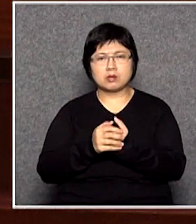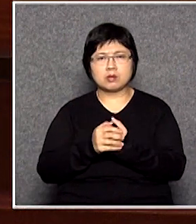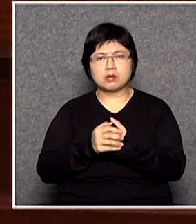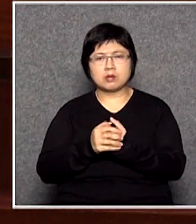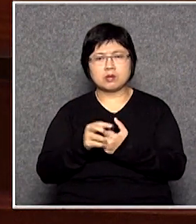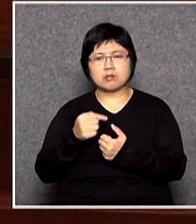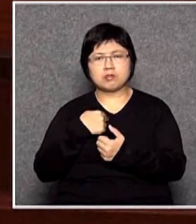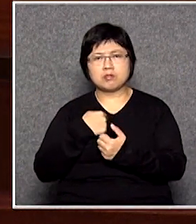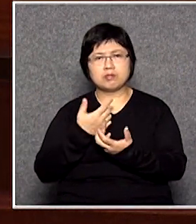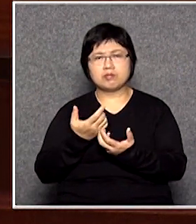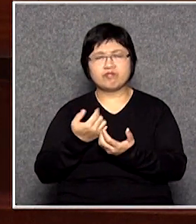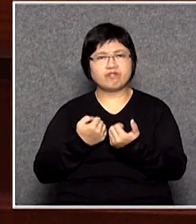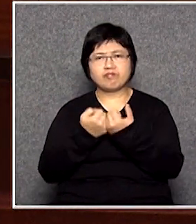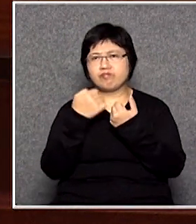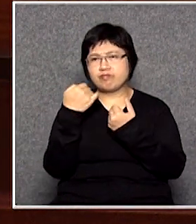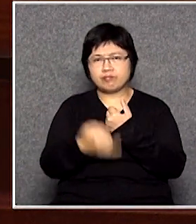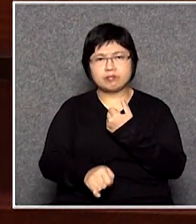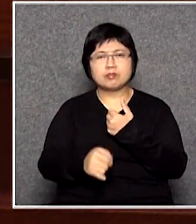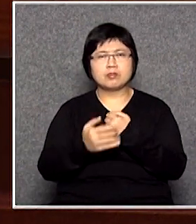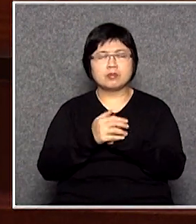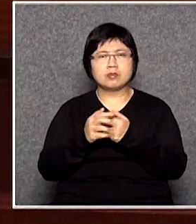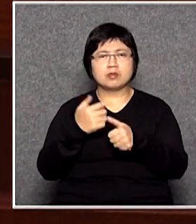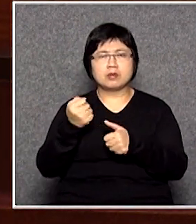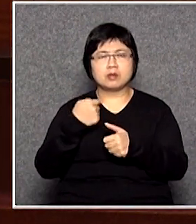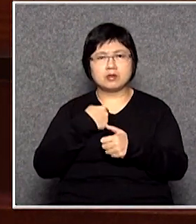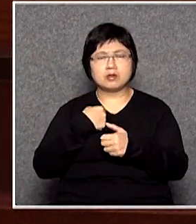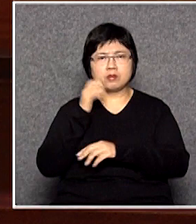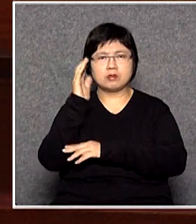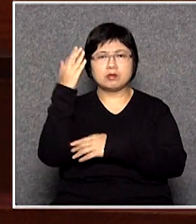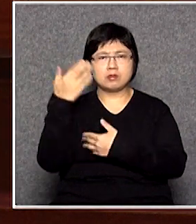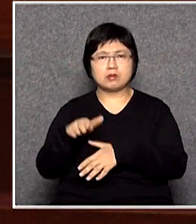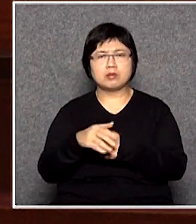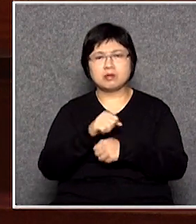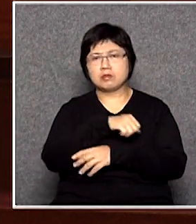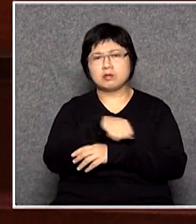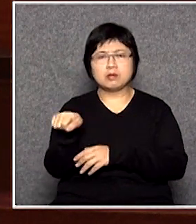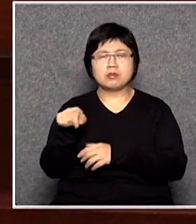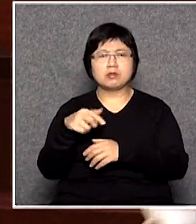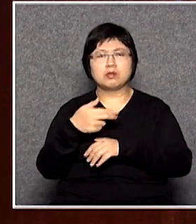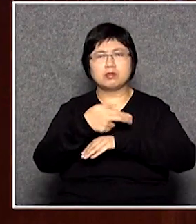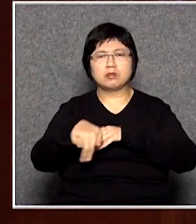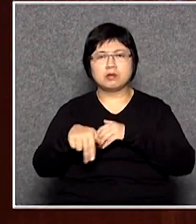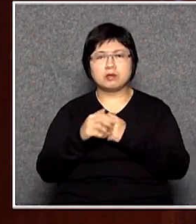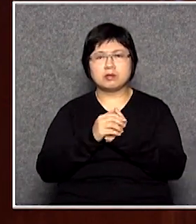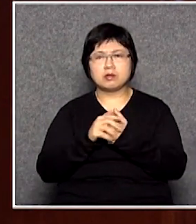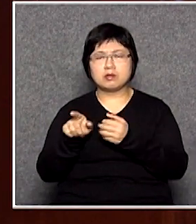席無法支持。主席，本席謹此陳辭，反對議案。 盧偉興議員。